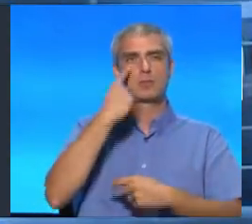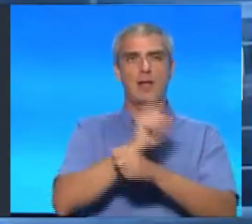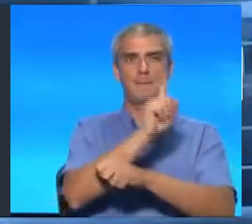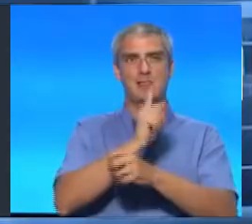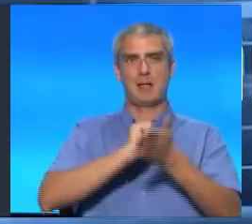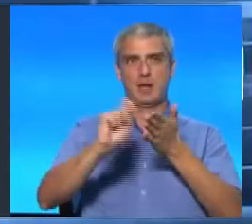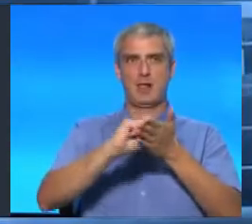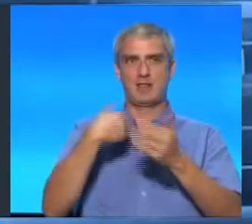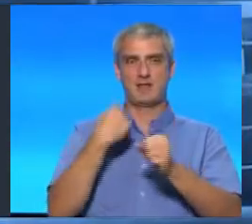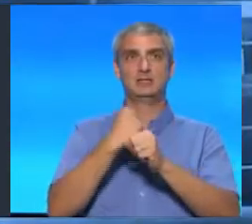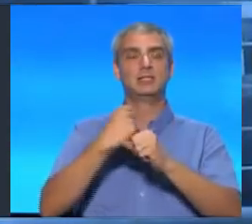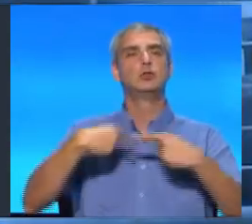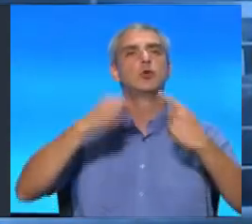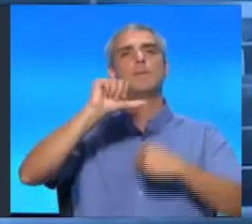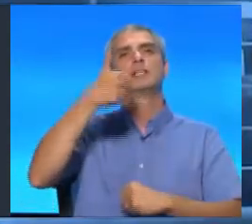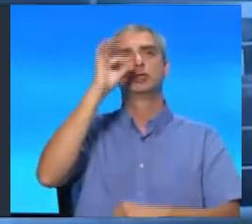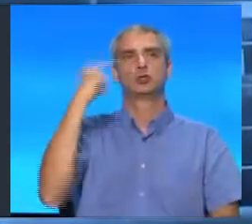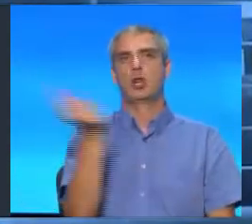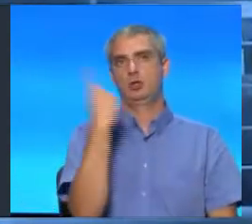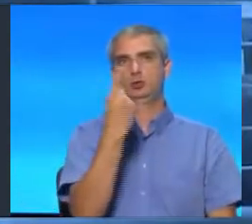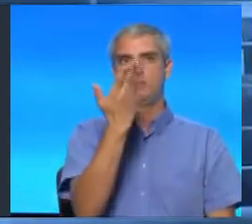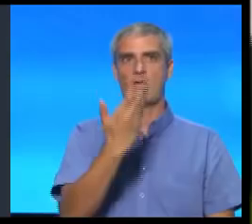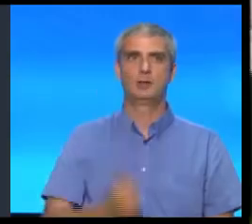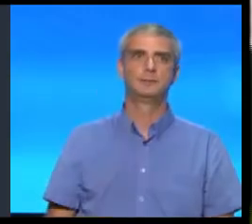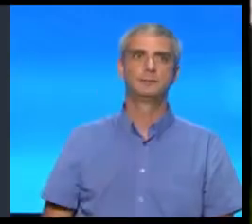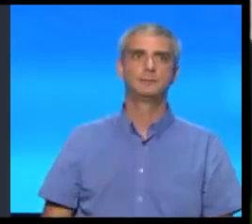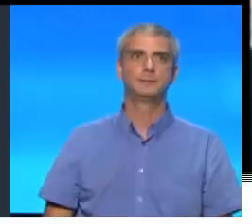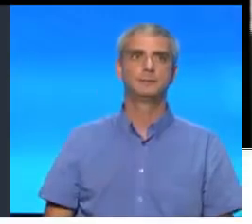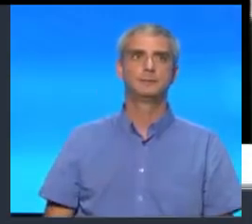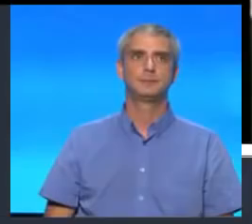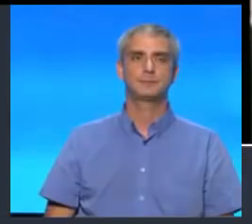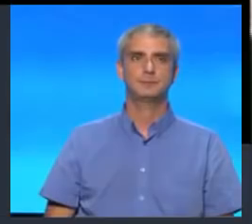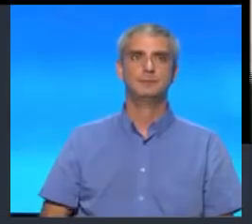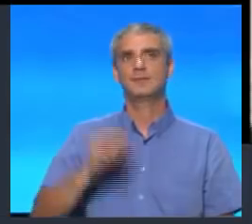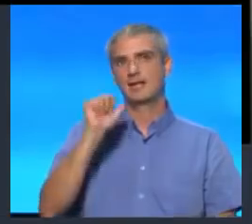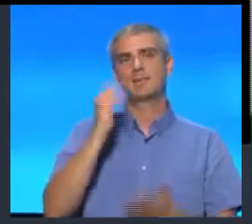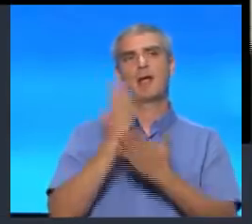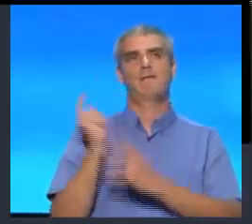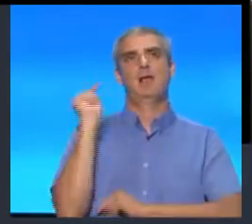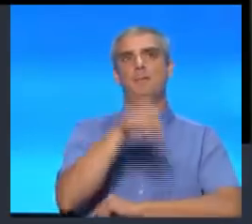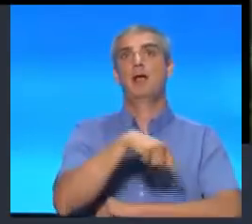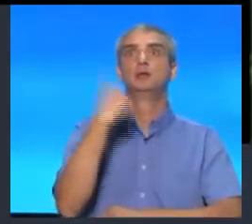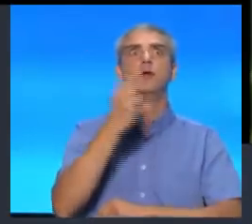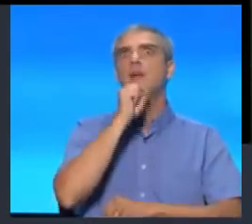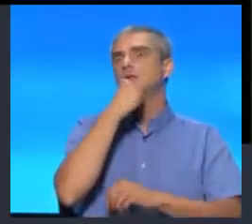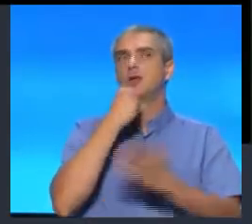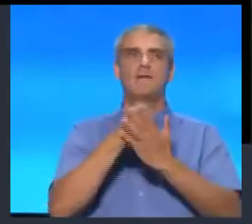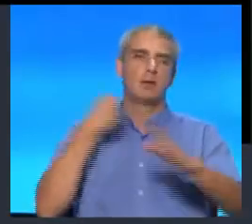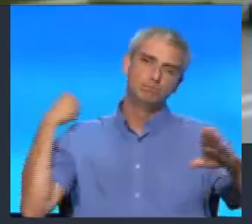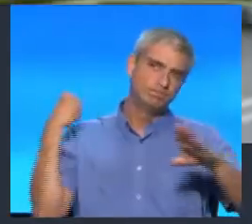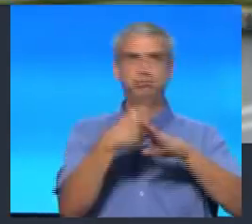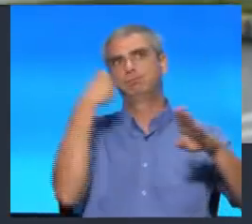הכתבה שהכנו על היום הראשון של הוריקן אירמה באמריקה. אירמה הגיעה, הסופה ההיסטורית החלה להכות את ארצות